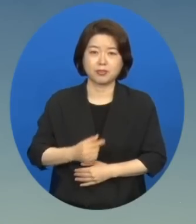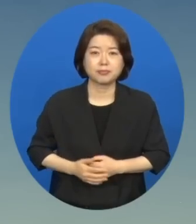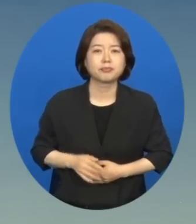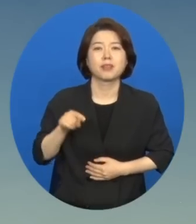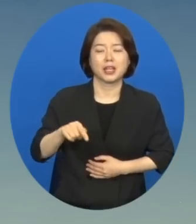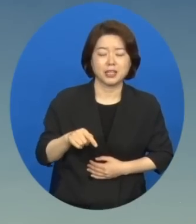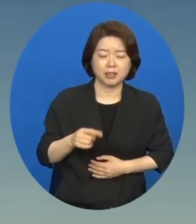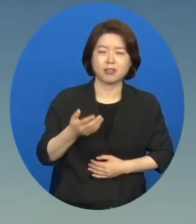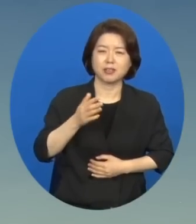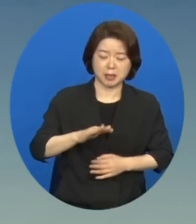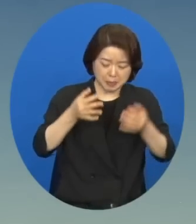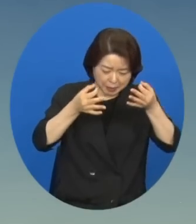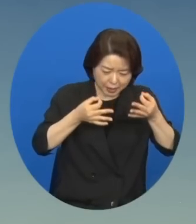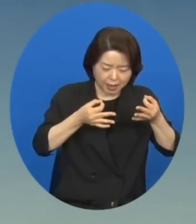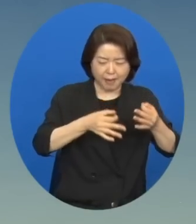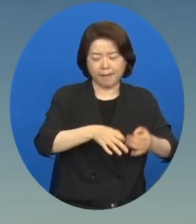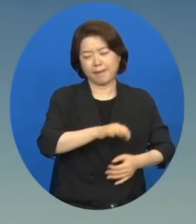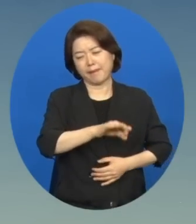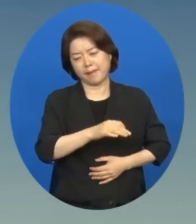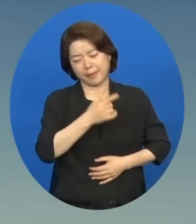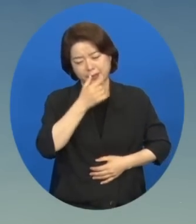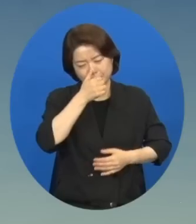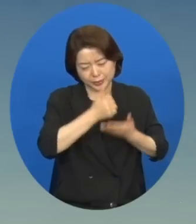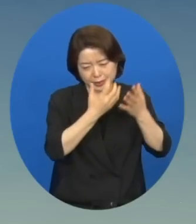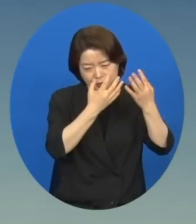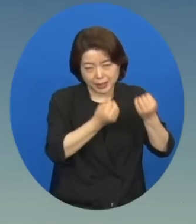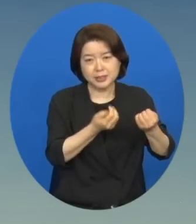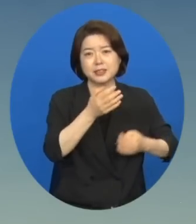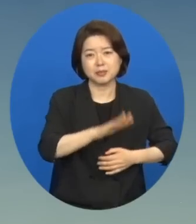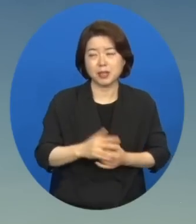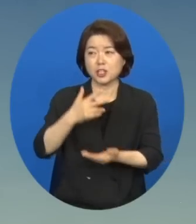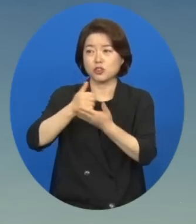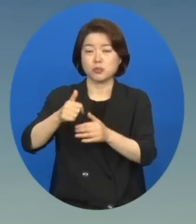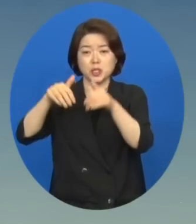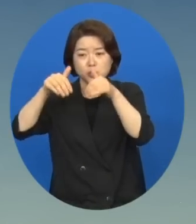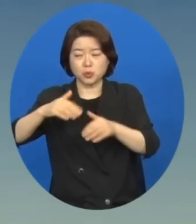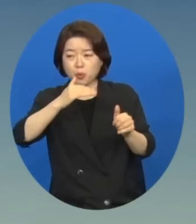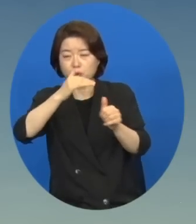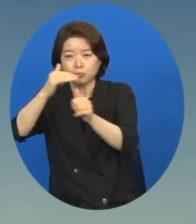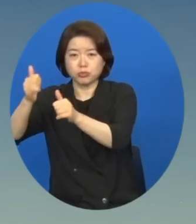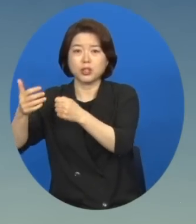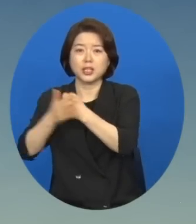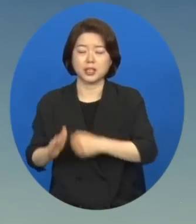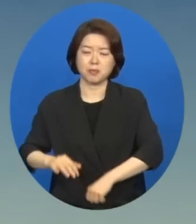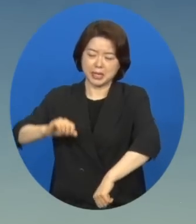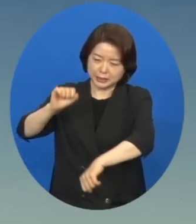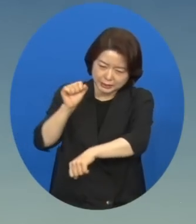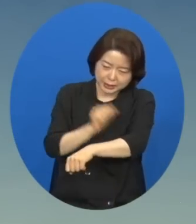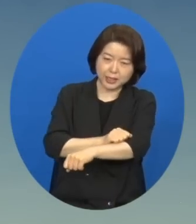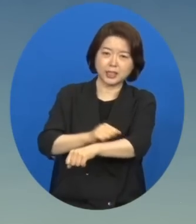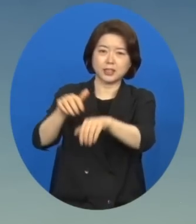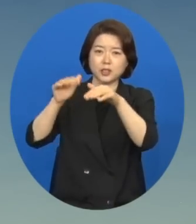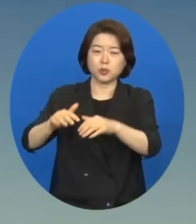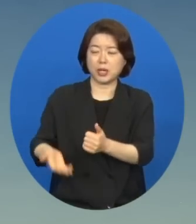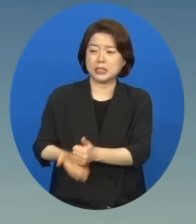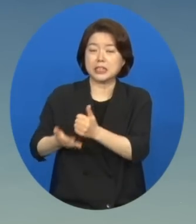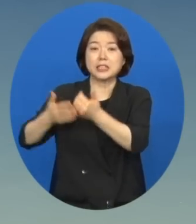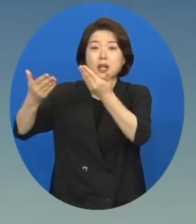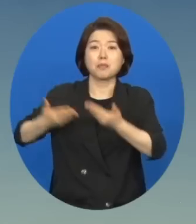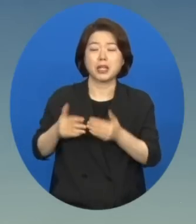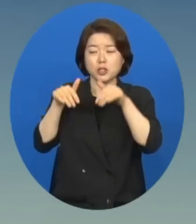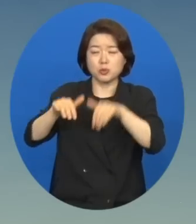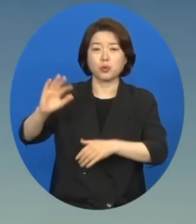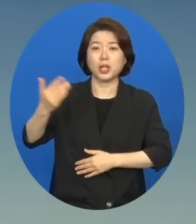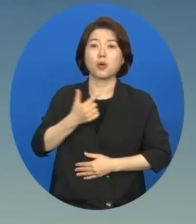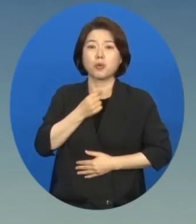이런 나라도 주께서 종으로 불러주셨는데 잘했다 내 종아 칭찬받는 자 되고 싶어 라는 마음이